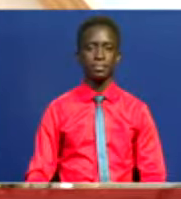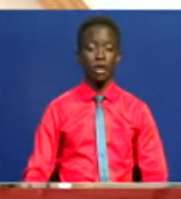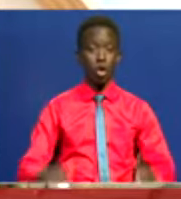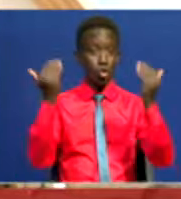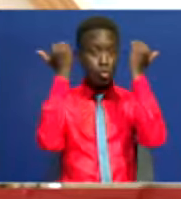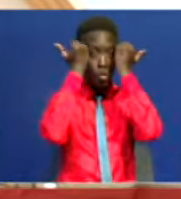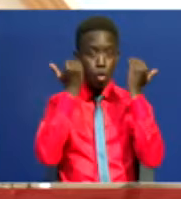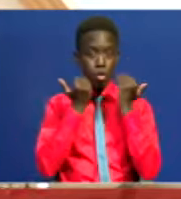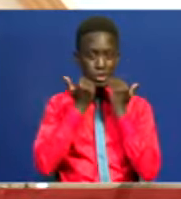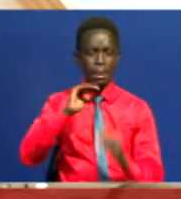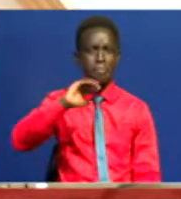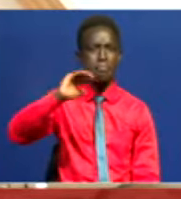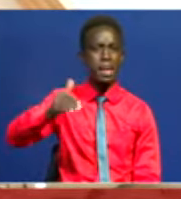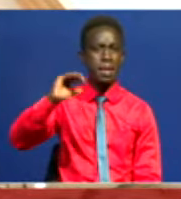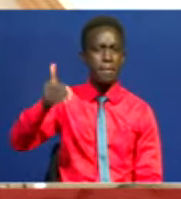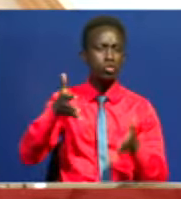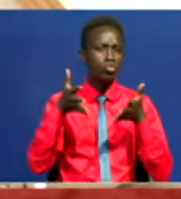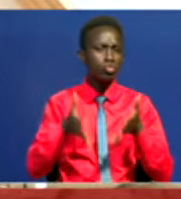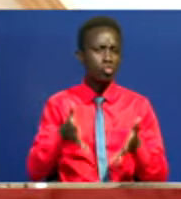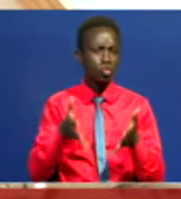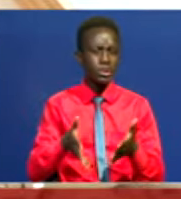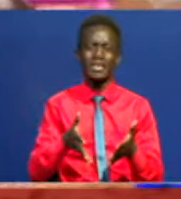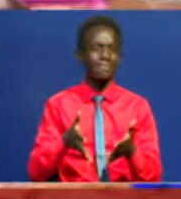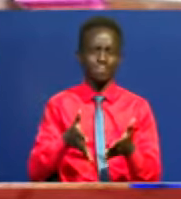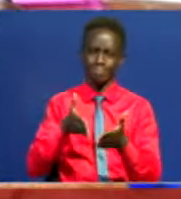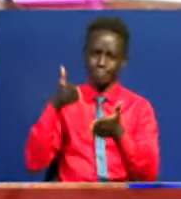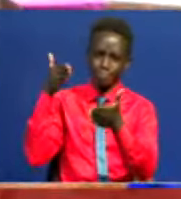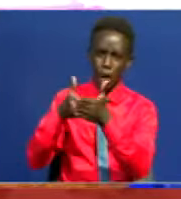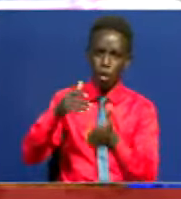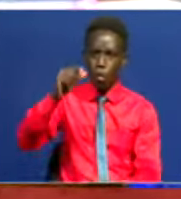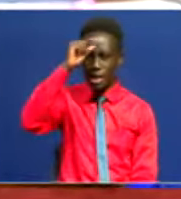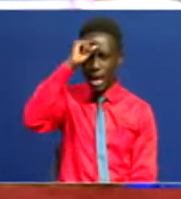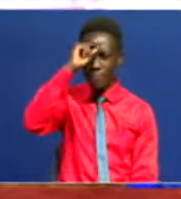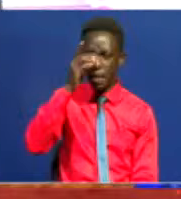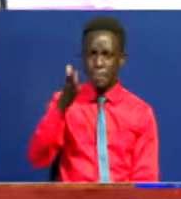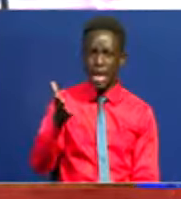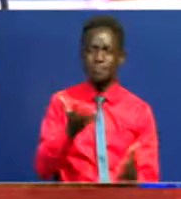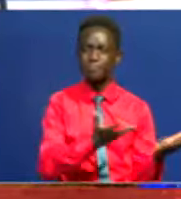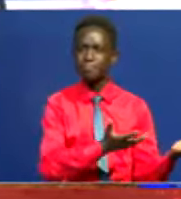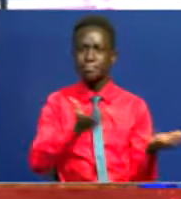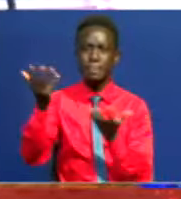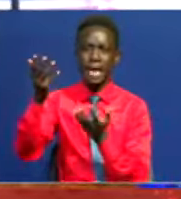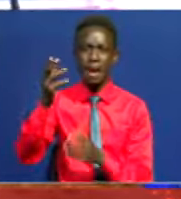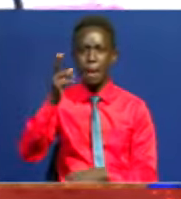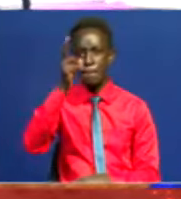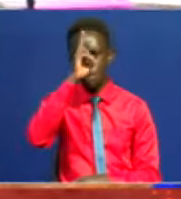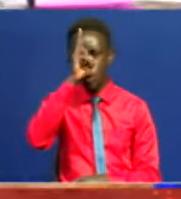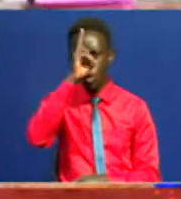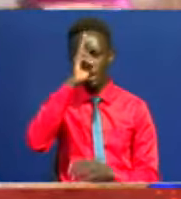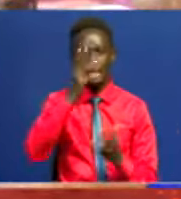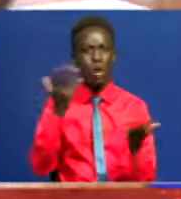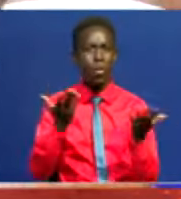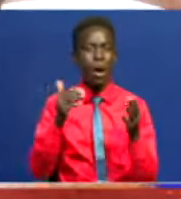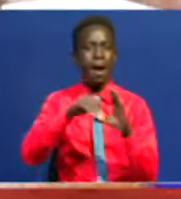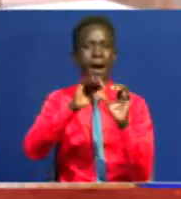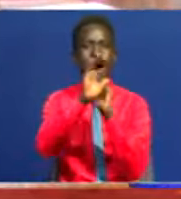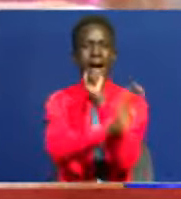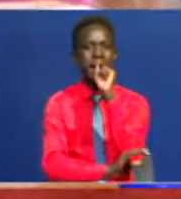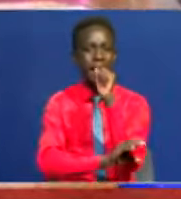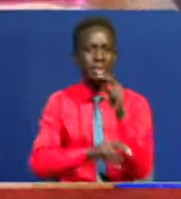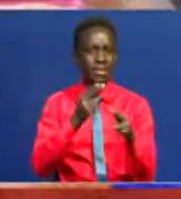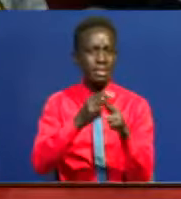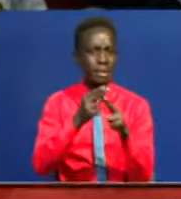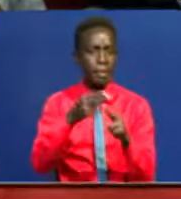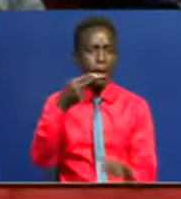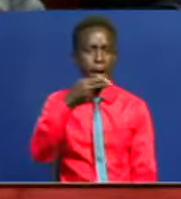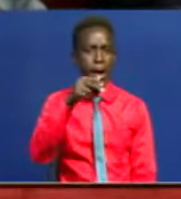Mahakama ya Milimani leo imezuia mpango wa serikali wa kuwapeleka maafisa wa polisi nchini Haiti ili kujumuika na